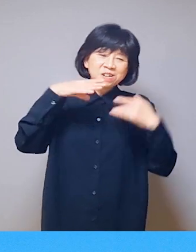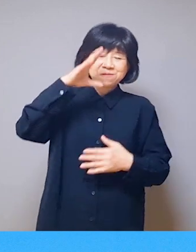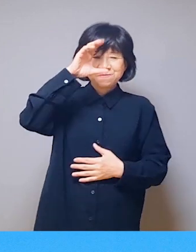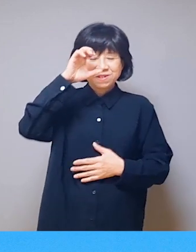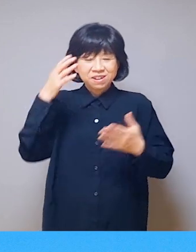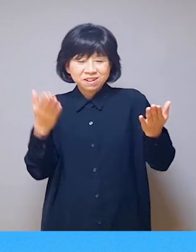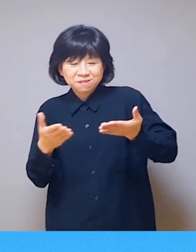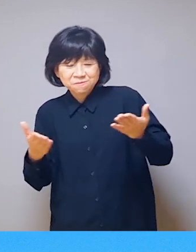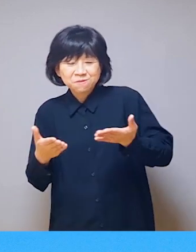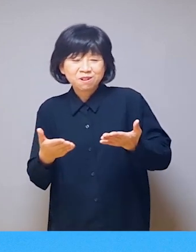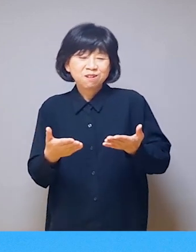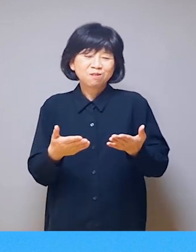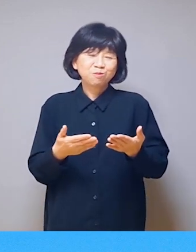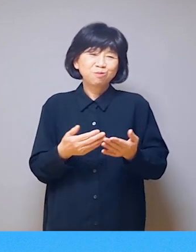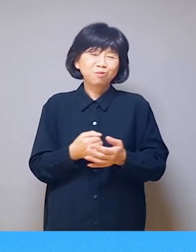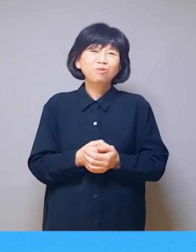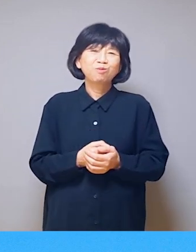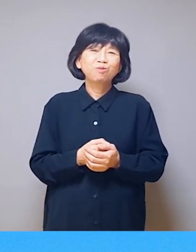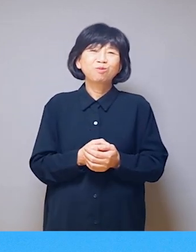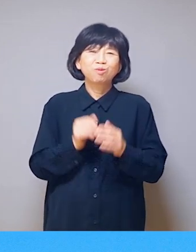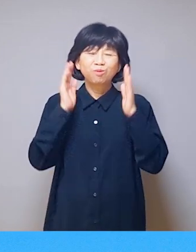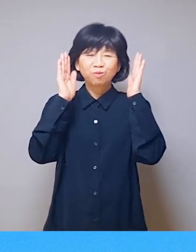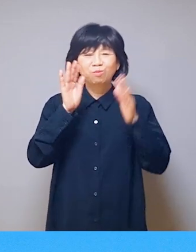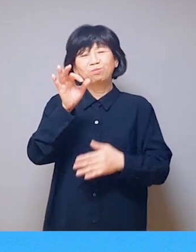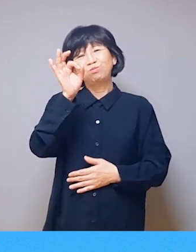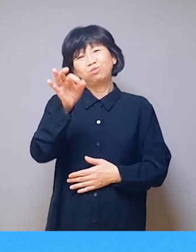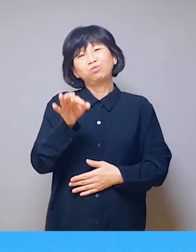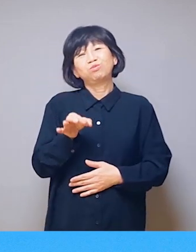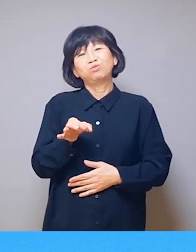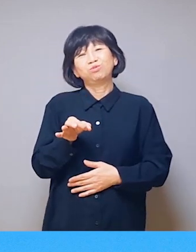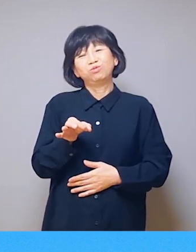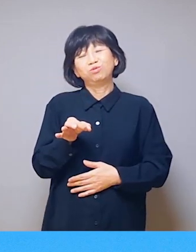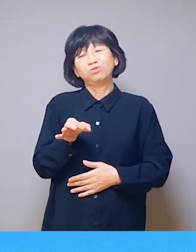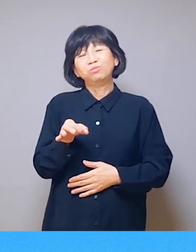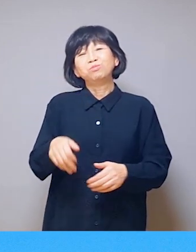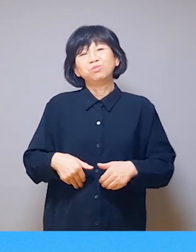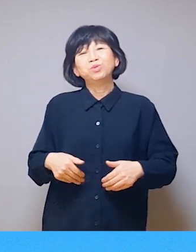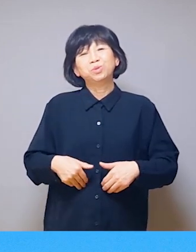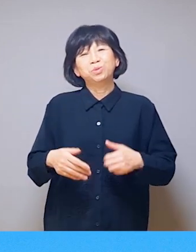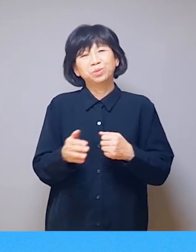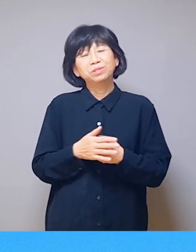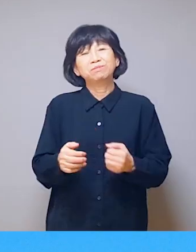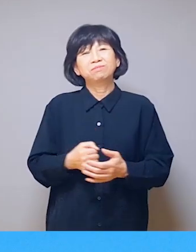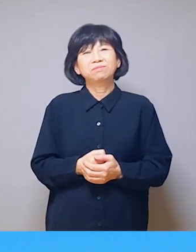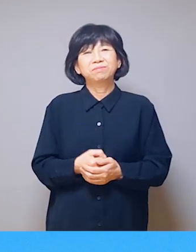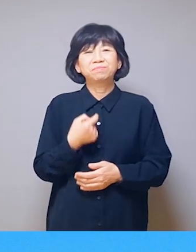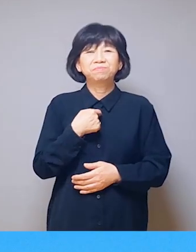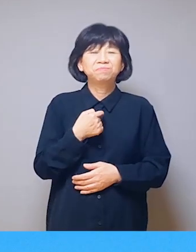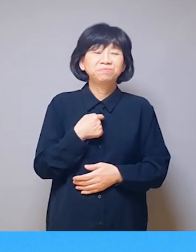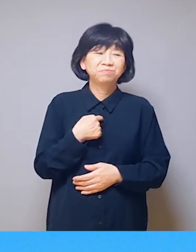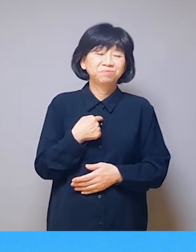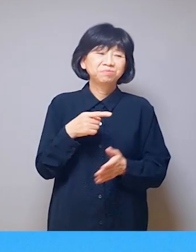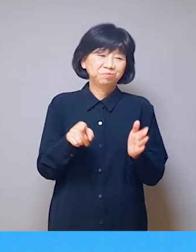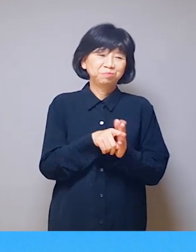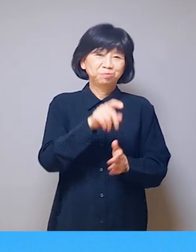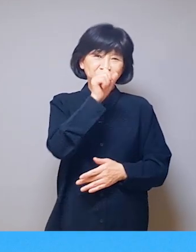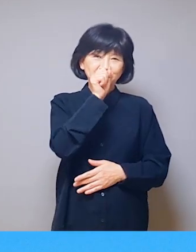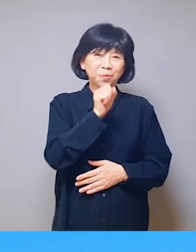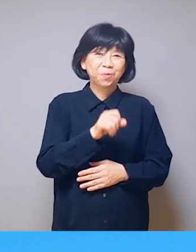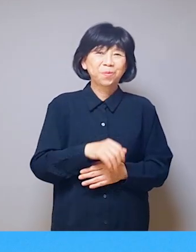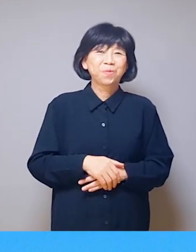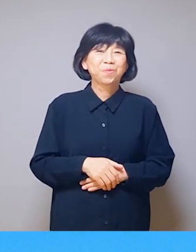알바하고 뭐하고 등록금을 대야 되니까. 저는 그때가 더 믿음이 좋았던 것 같아요.